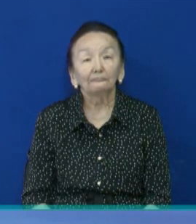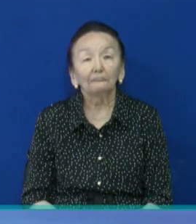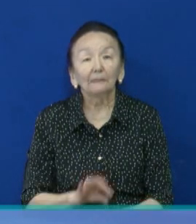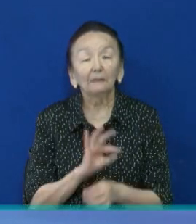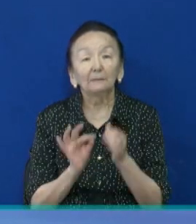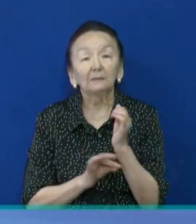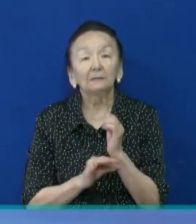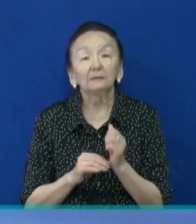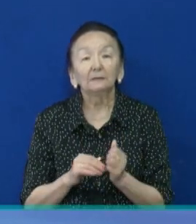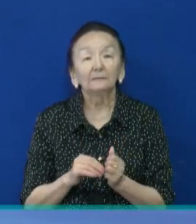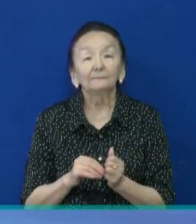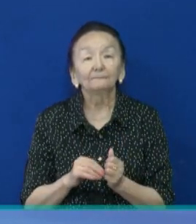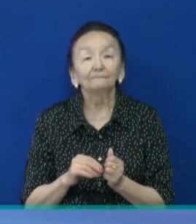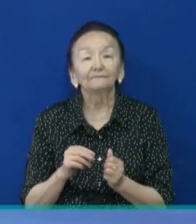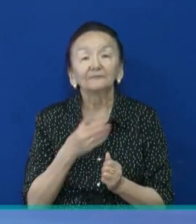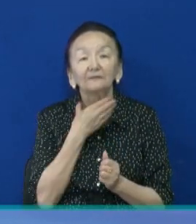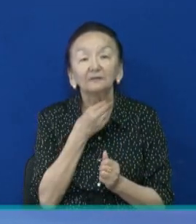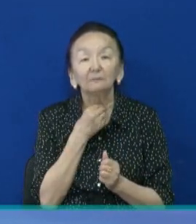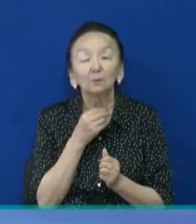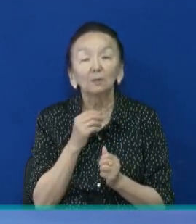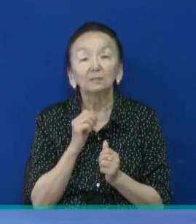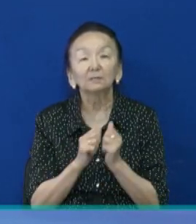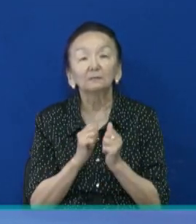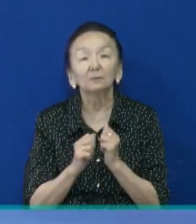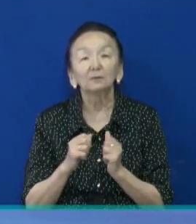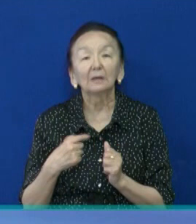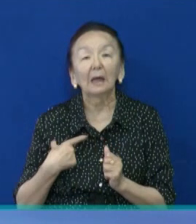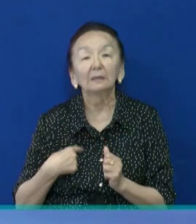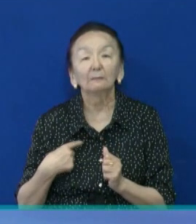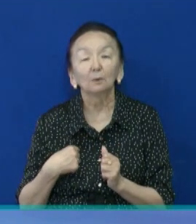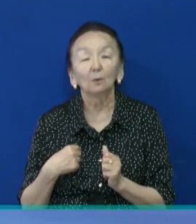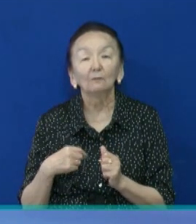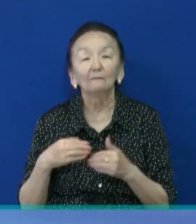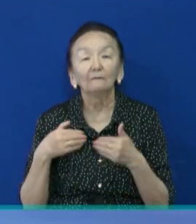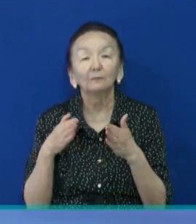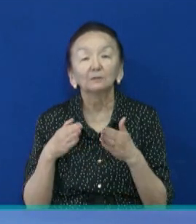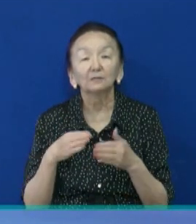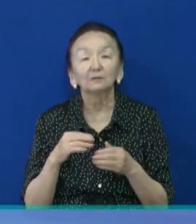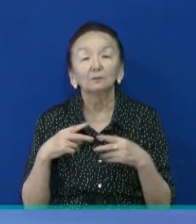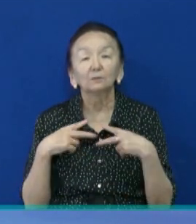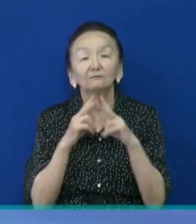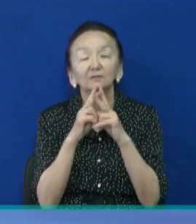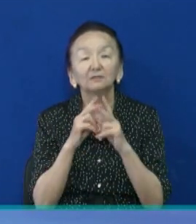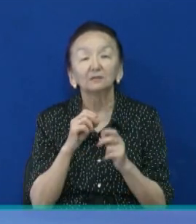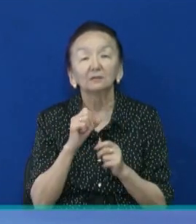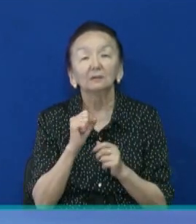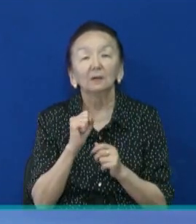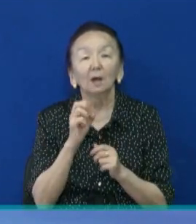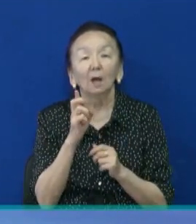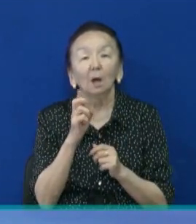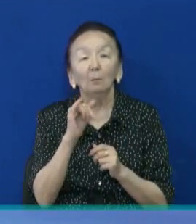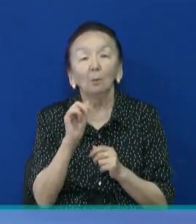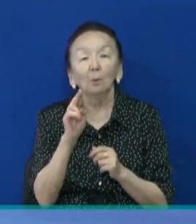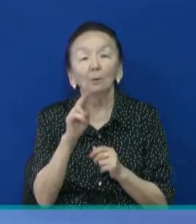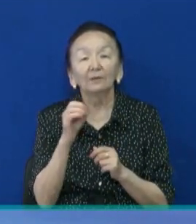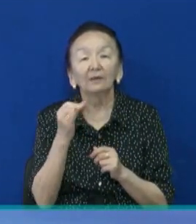И последняя информация к этому часу. В Семее прошла церемония вручения дипломов выпускникам Алихан Бөкейхан Университета, факультета